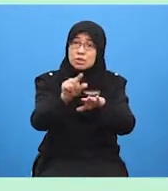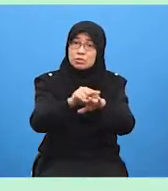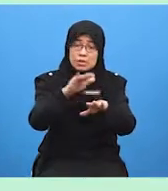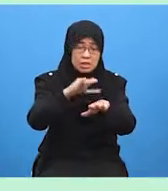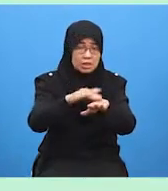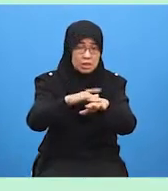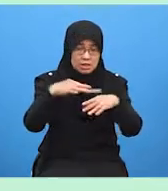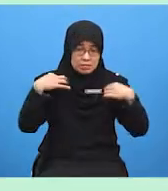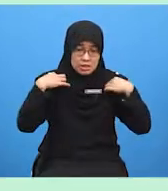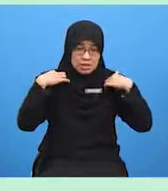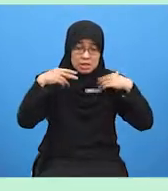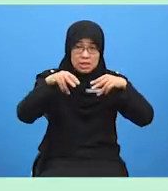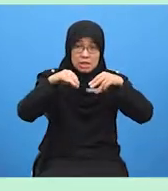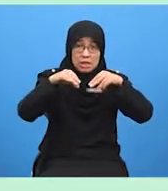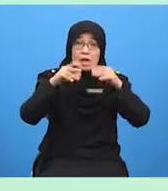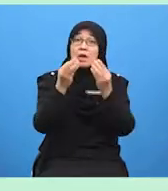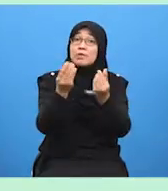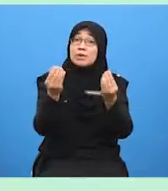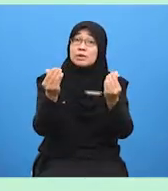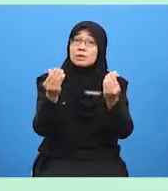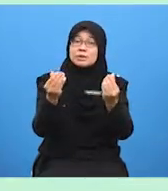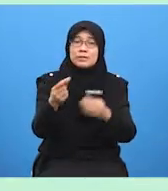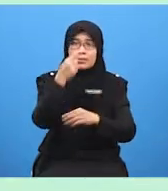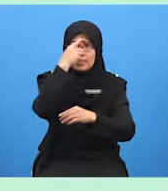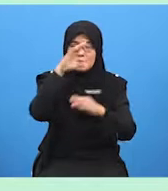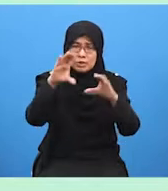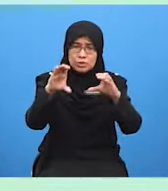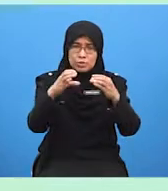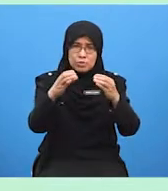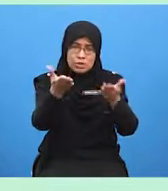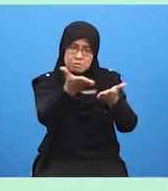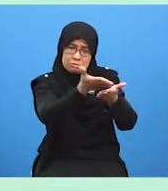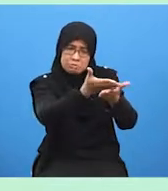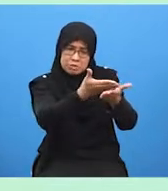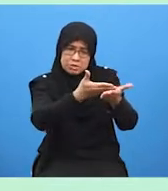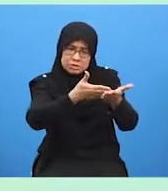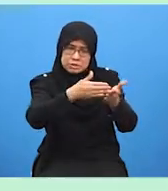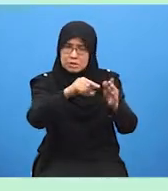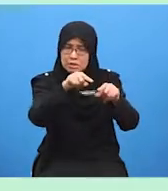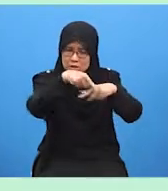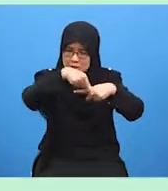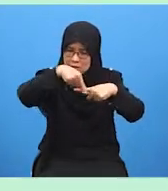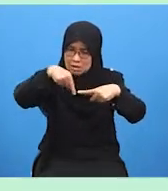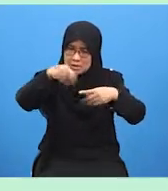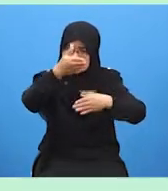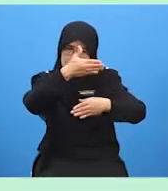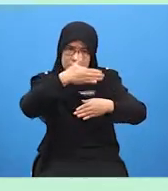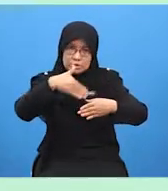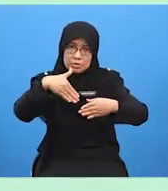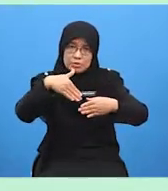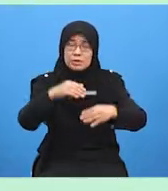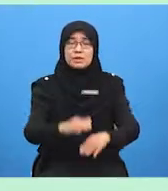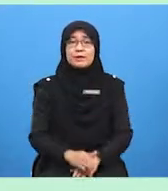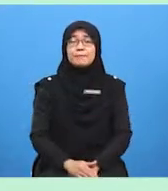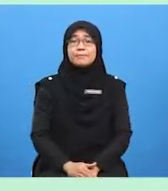pula digunakan untuk membuat dan membentuk garisan melengkung dalam proses mendraft pola atau